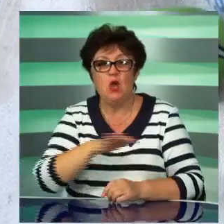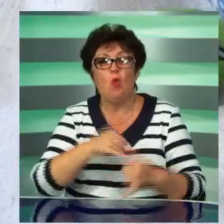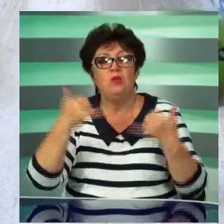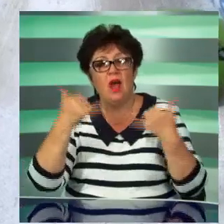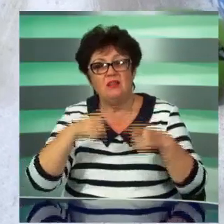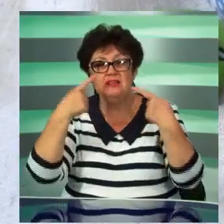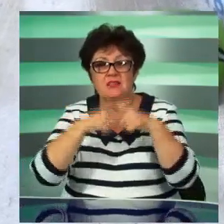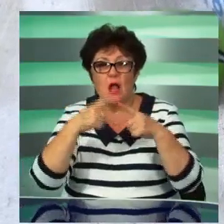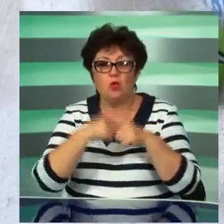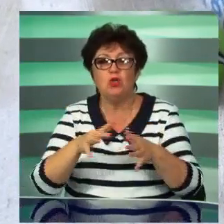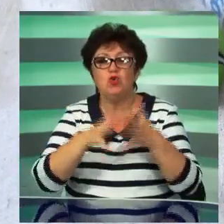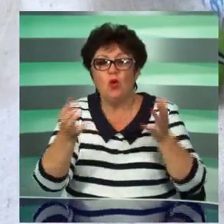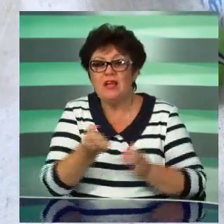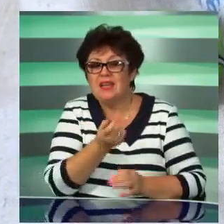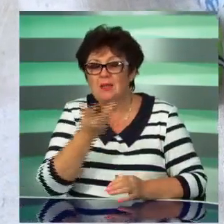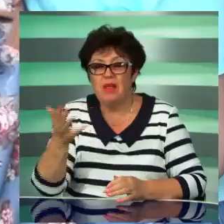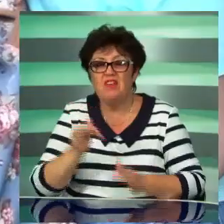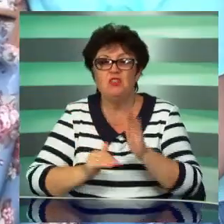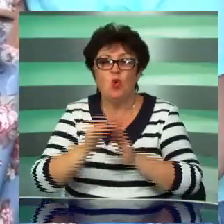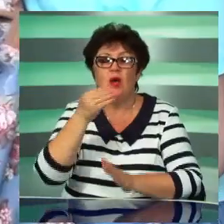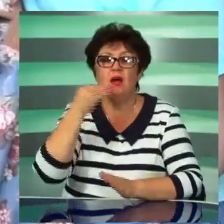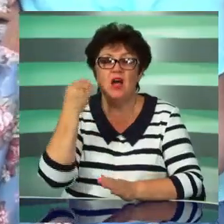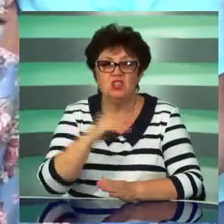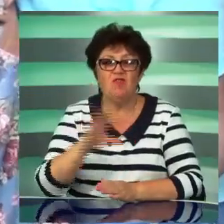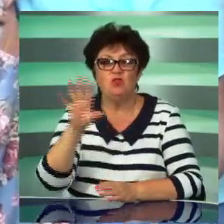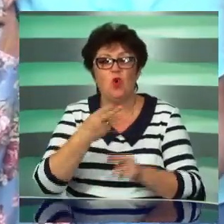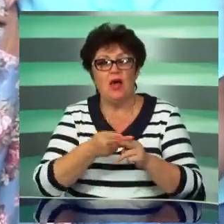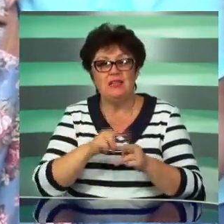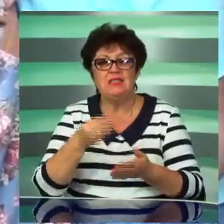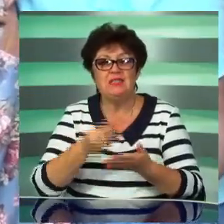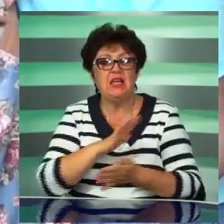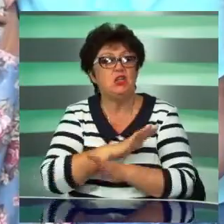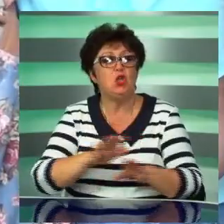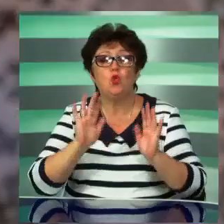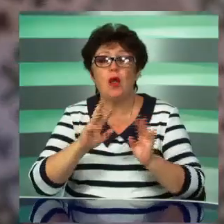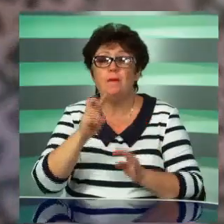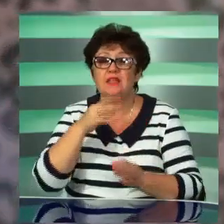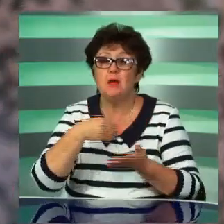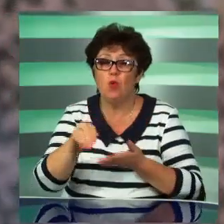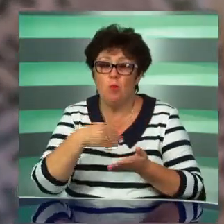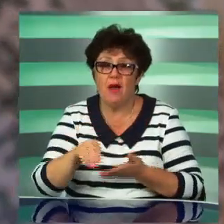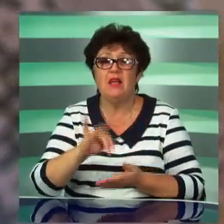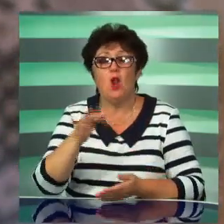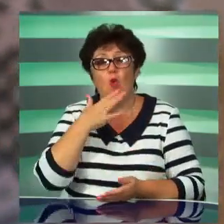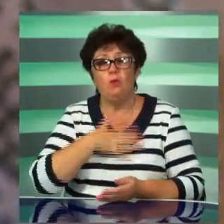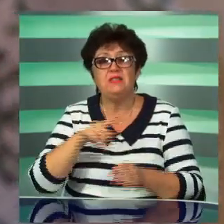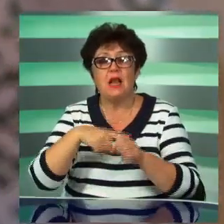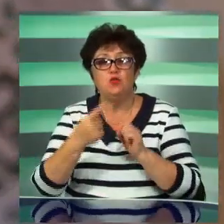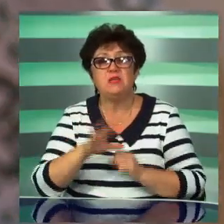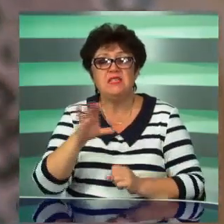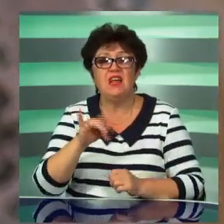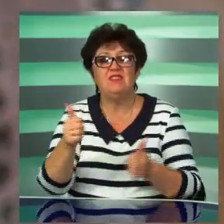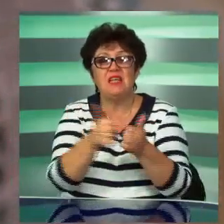Уникальные технологии, широкий ассортимент и высокое качество. Все это ценит не только брянский покупатель. Любят стародубский сыр